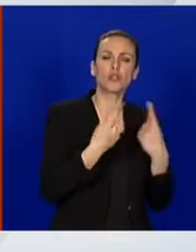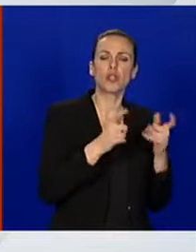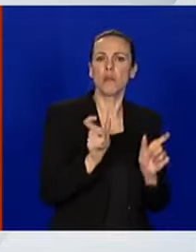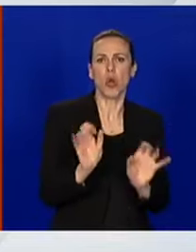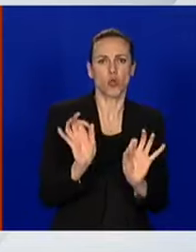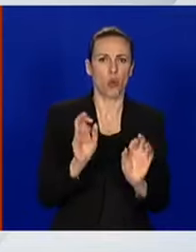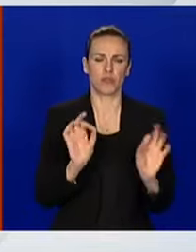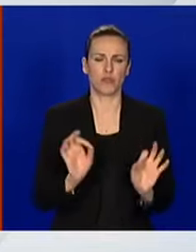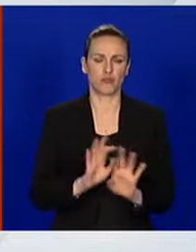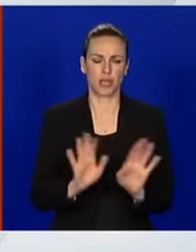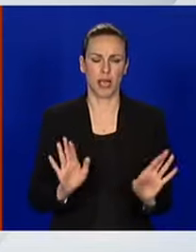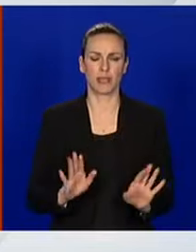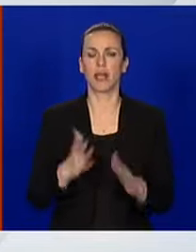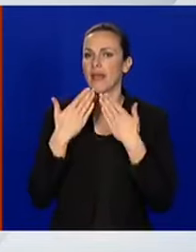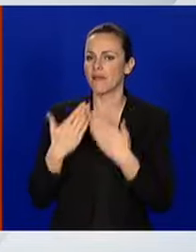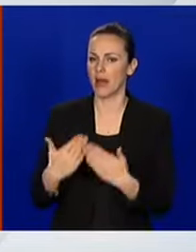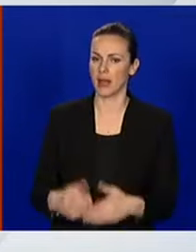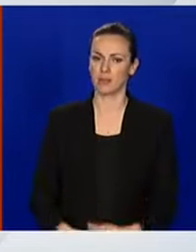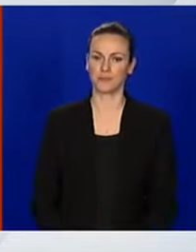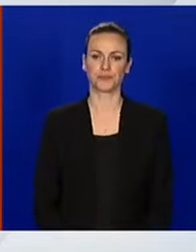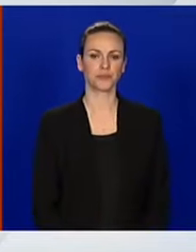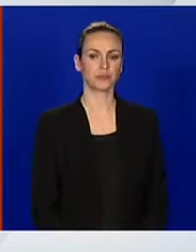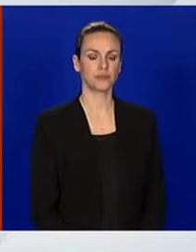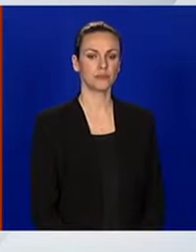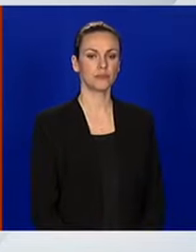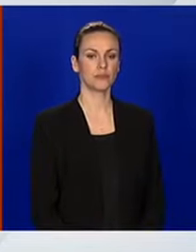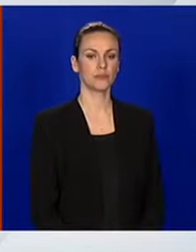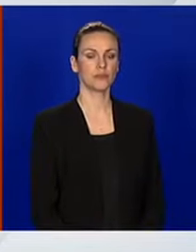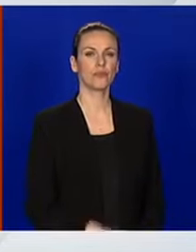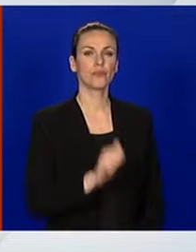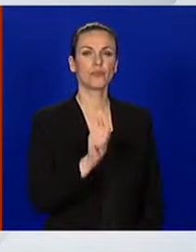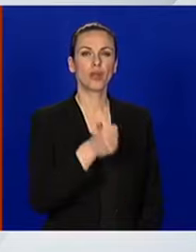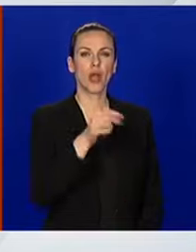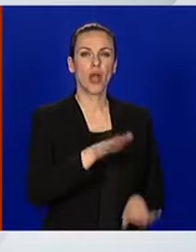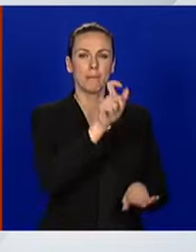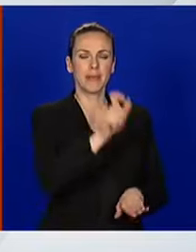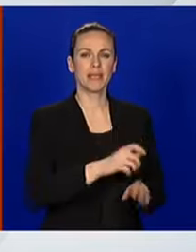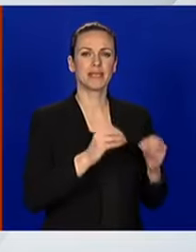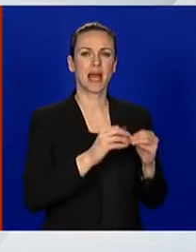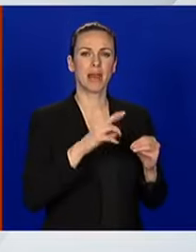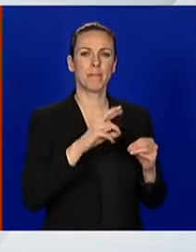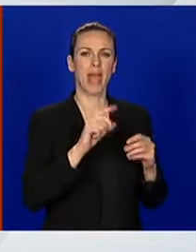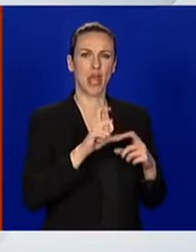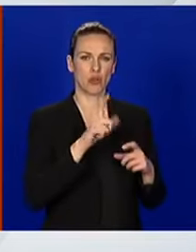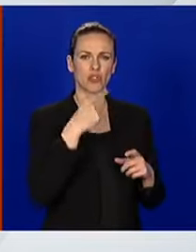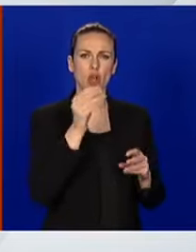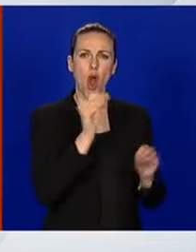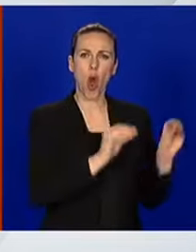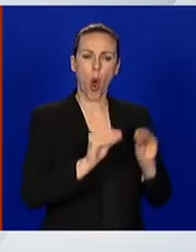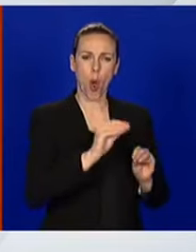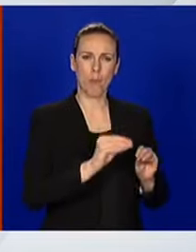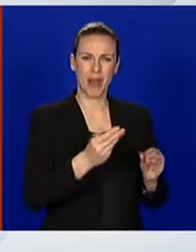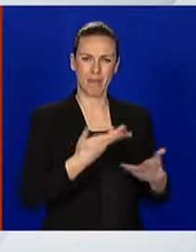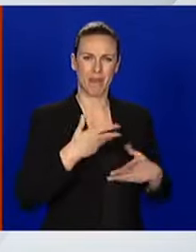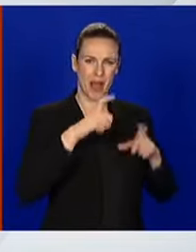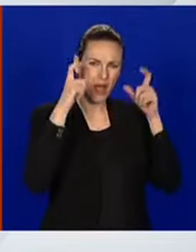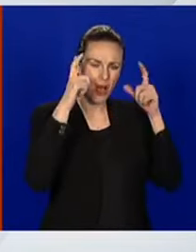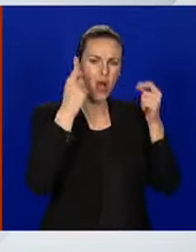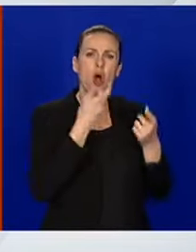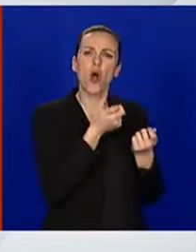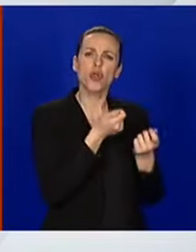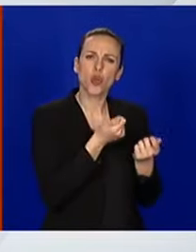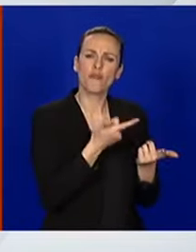kontrolom. Hvala lijepo. Može još za ministra Beroša, rekli ste oprema koja je stigla, novčano